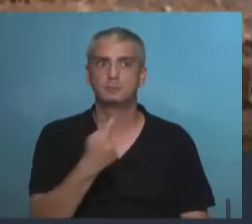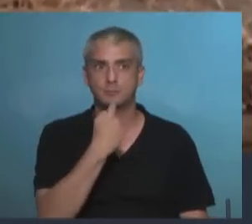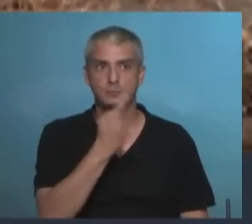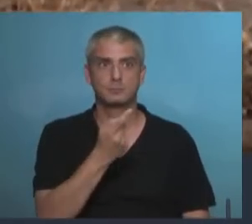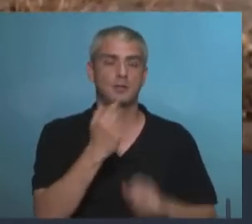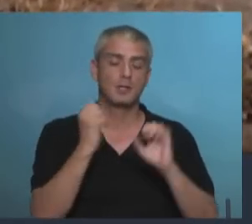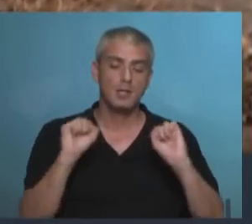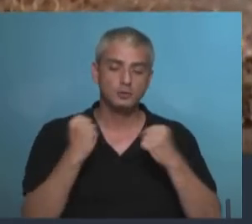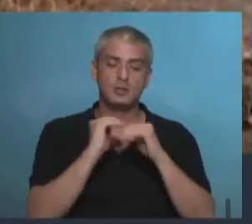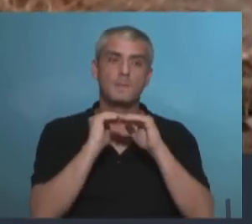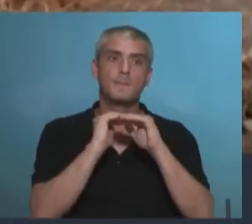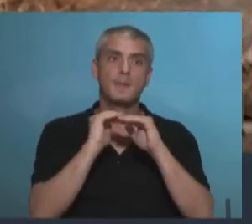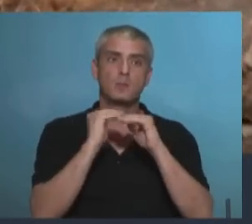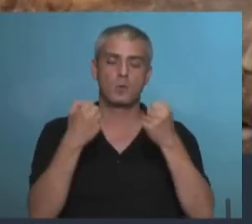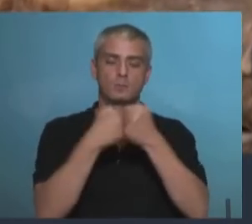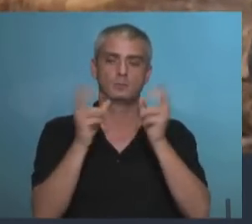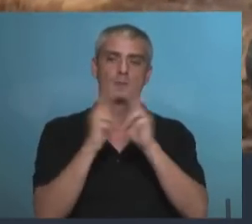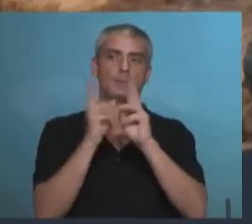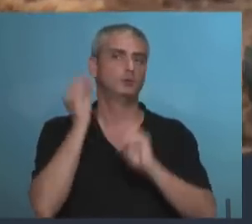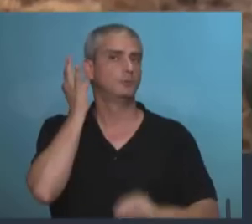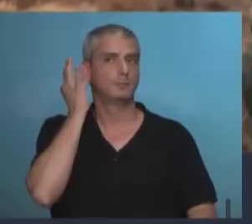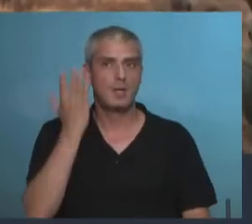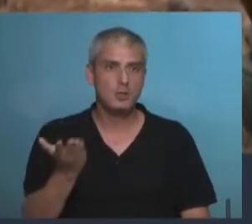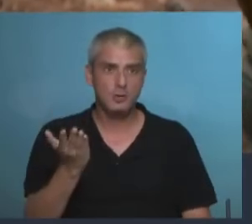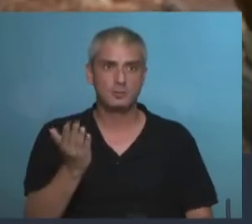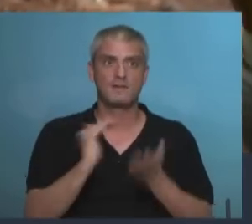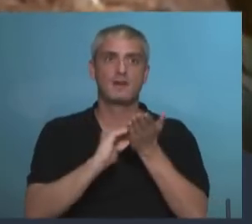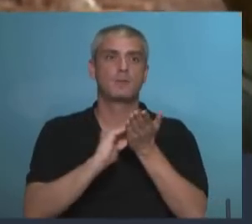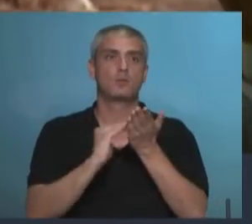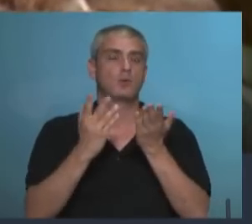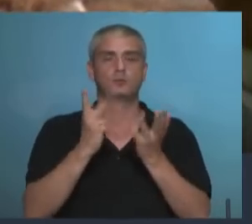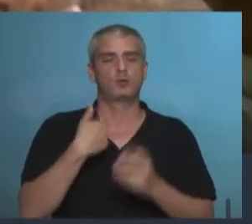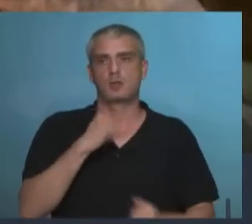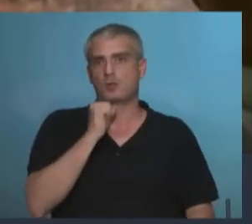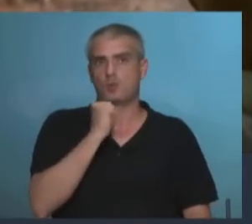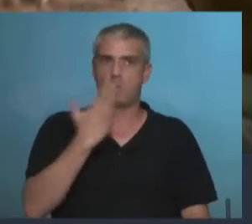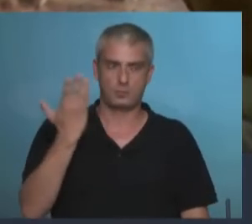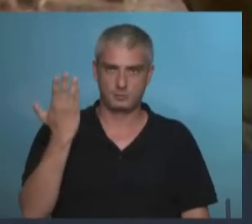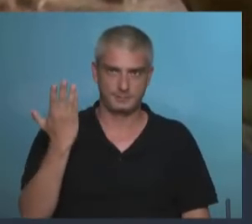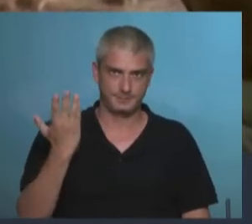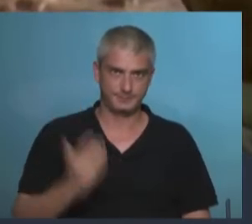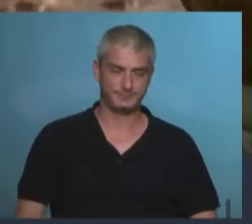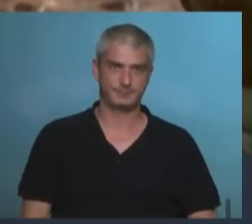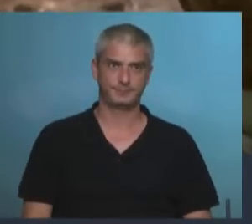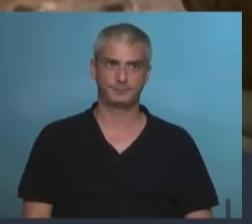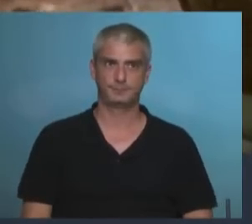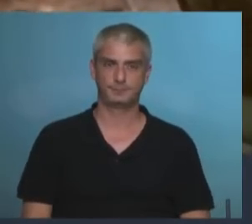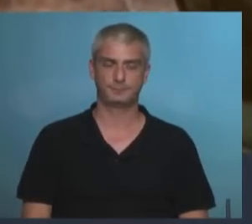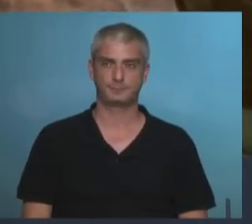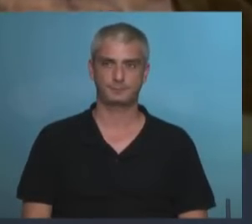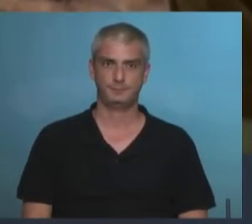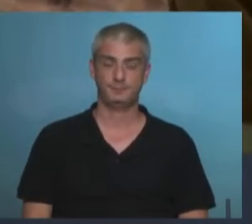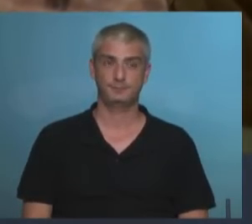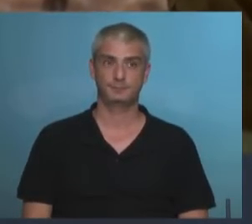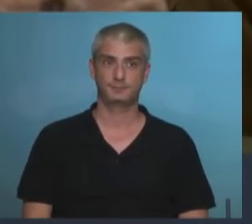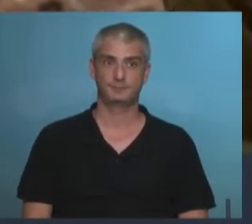להשתדל, שיהיה מינימום חיכוך ומינימום מפגשים שהם בינינו לא רצויים. אבל אם לא תהיה, אם